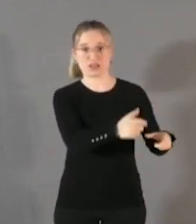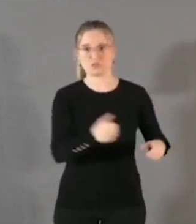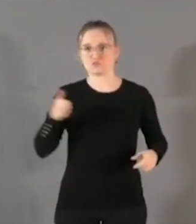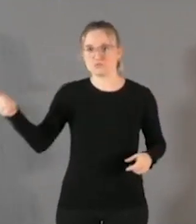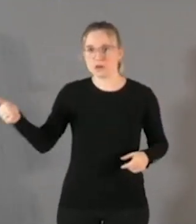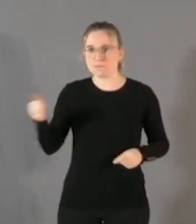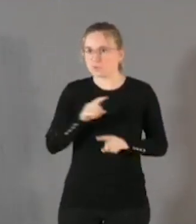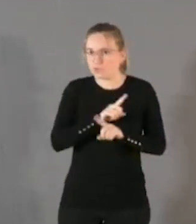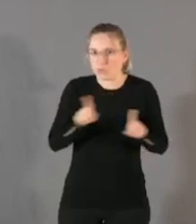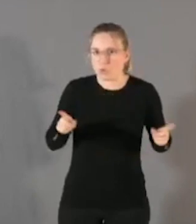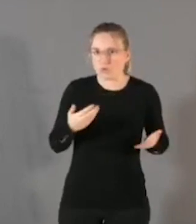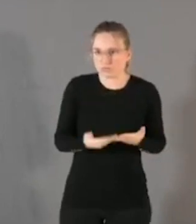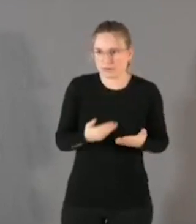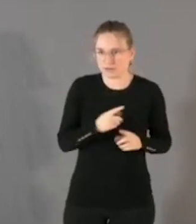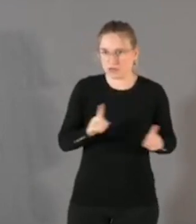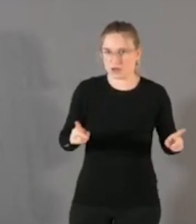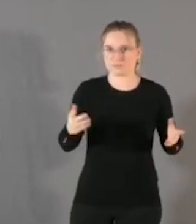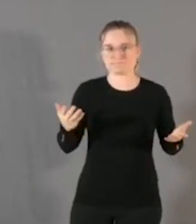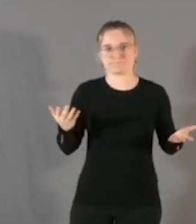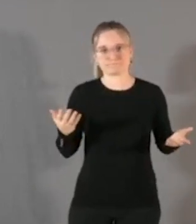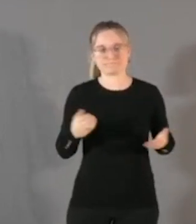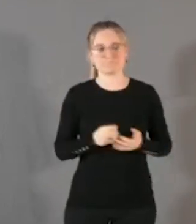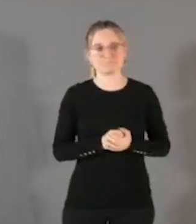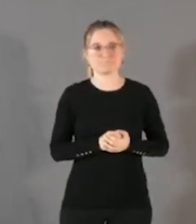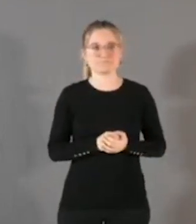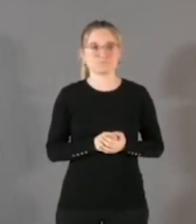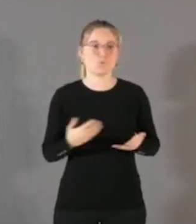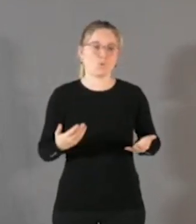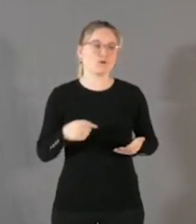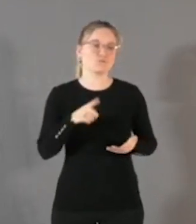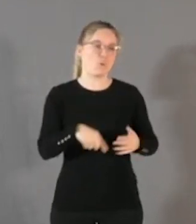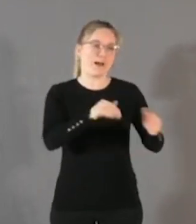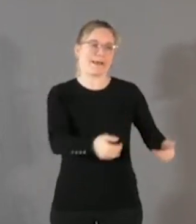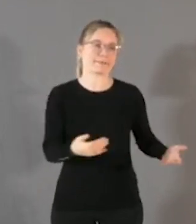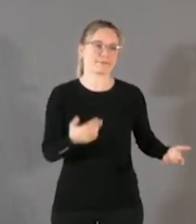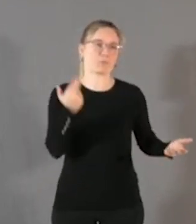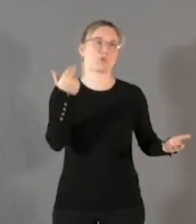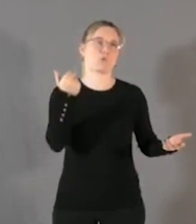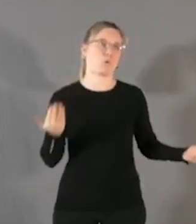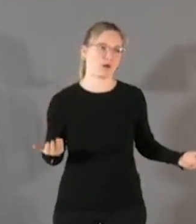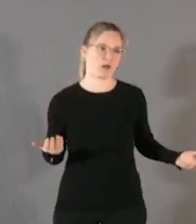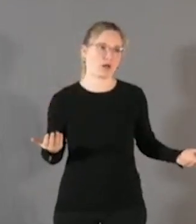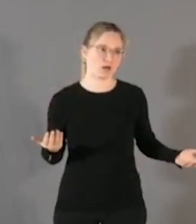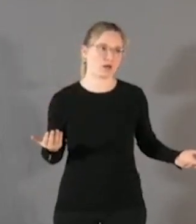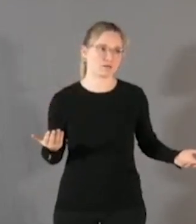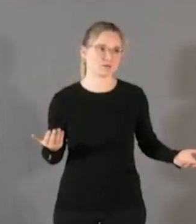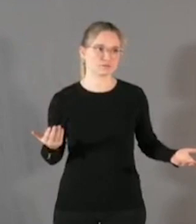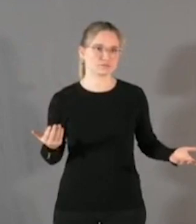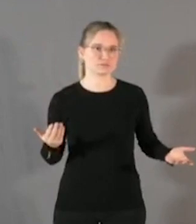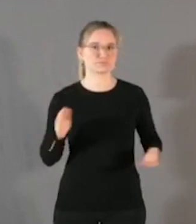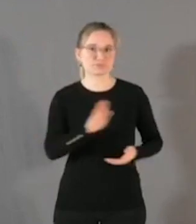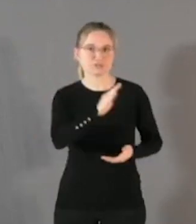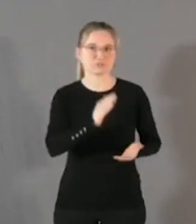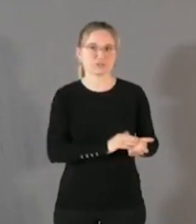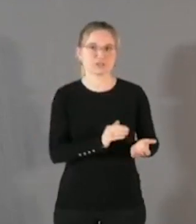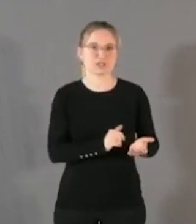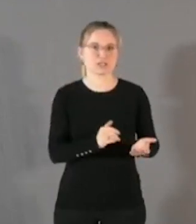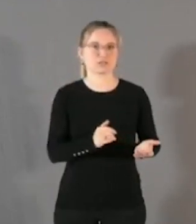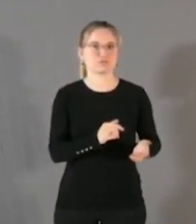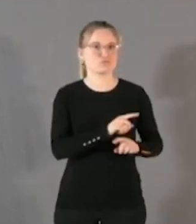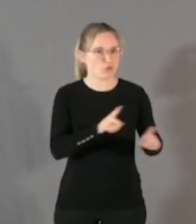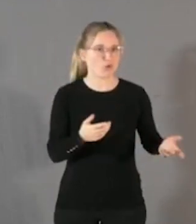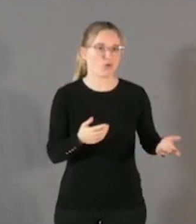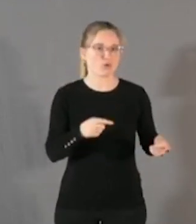moment donné, il faut arrêter de déconner. À un moment donné, on balaye un peu devant sa